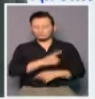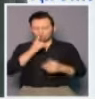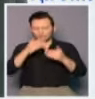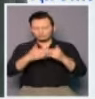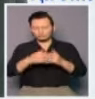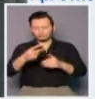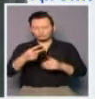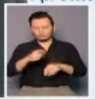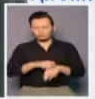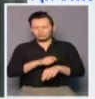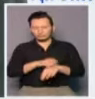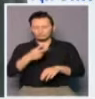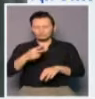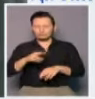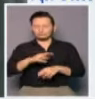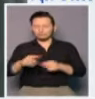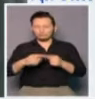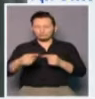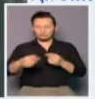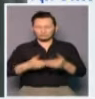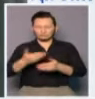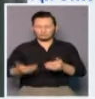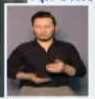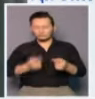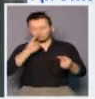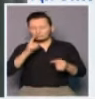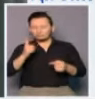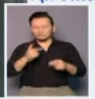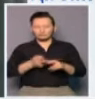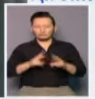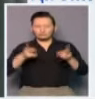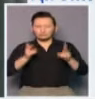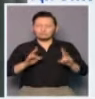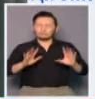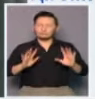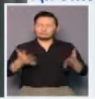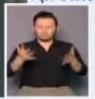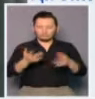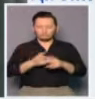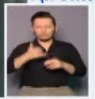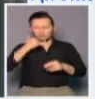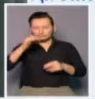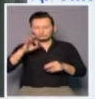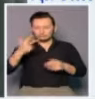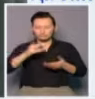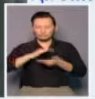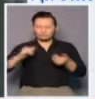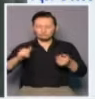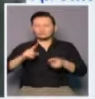которая расположена в 20 минутах ходьбы от места проживания. Потому что при возникновении каких-либо заболеваний